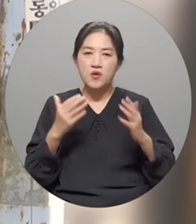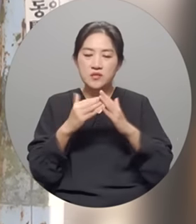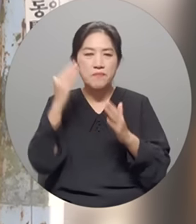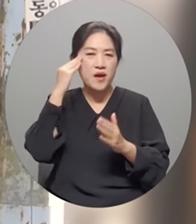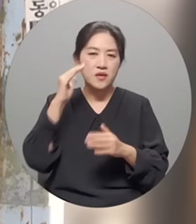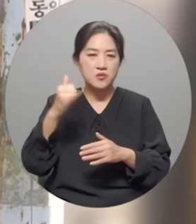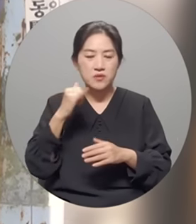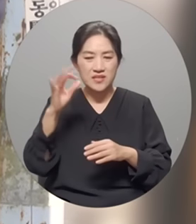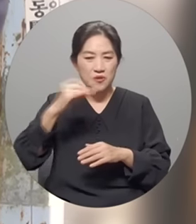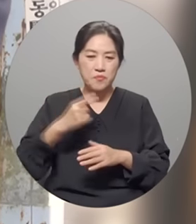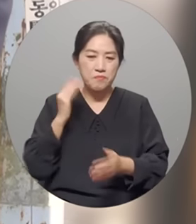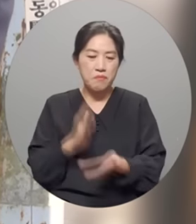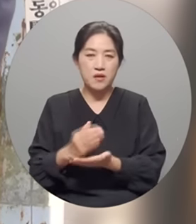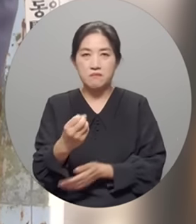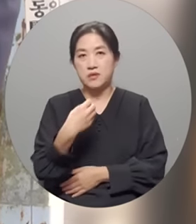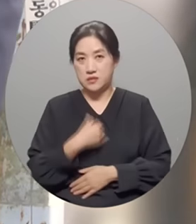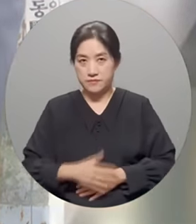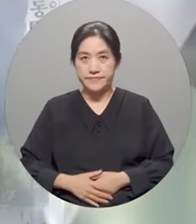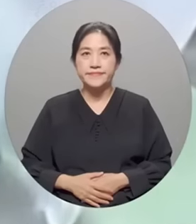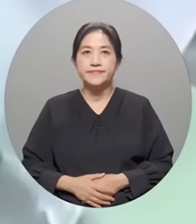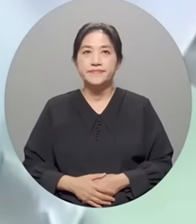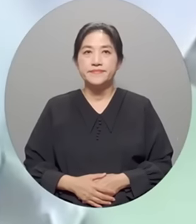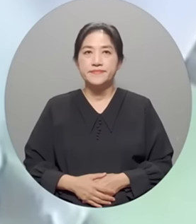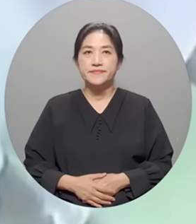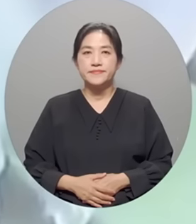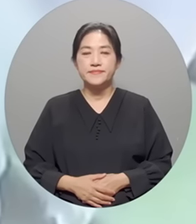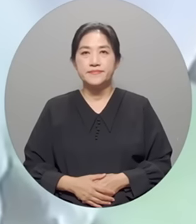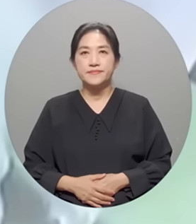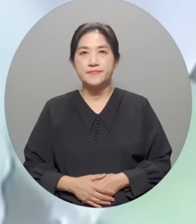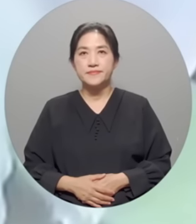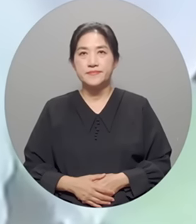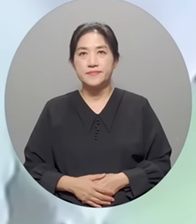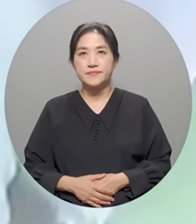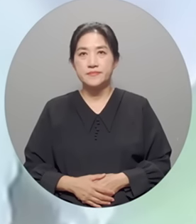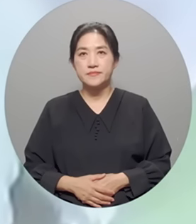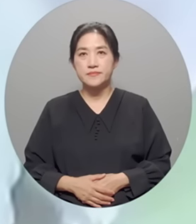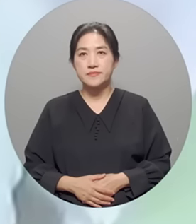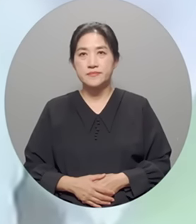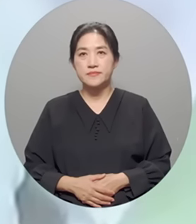전화하거나 찾아오지 말라고 답했습니다. MBC 뉴스 송재원입니다.